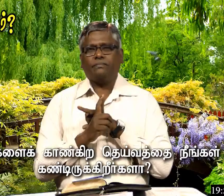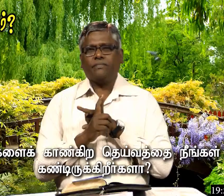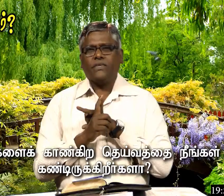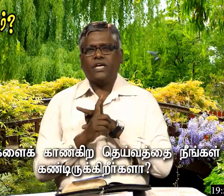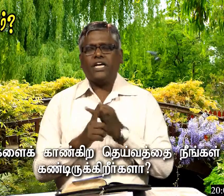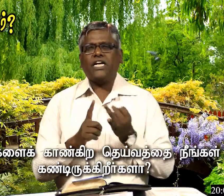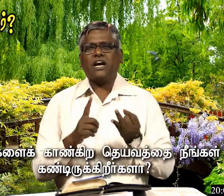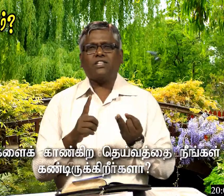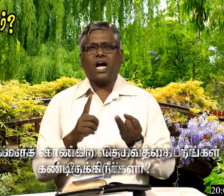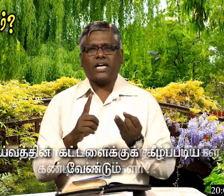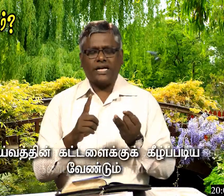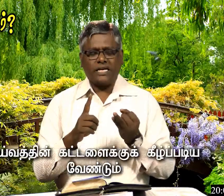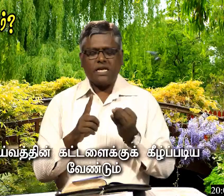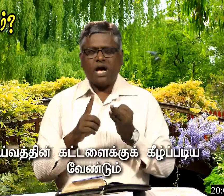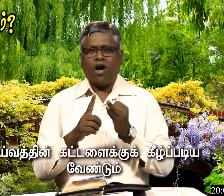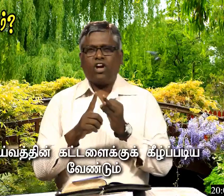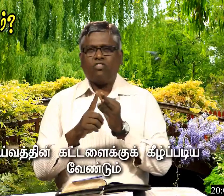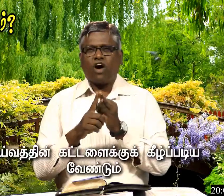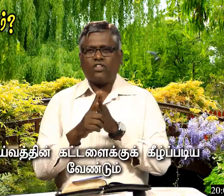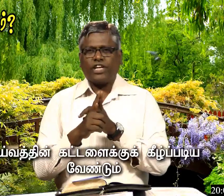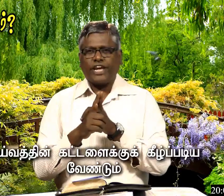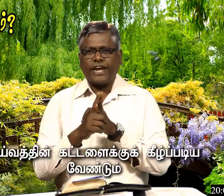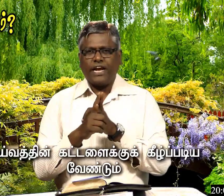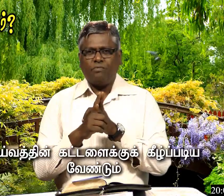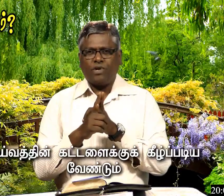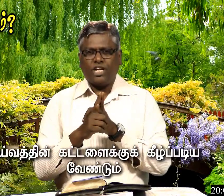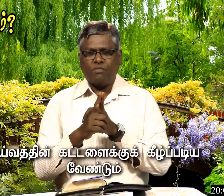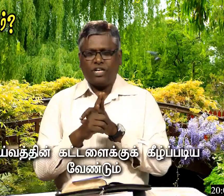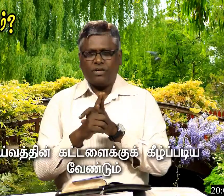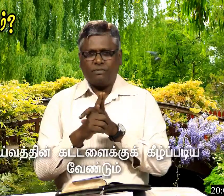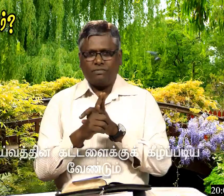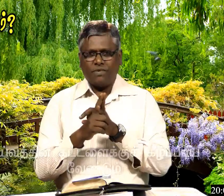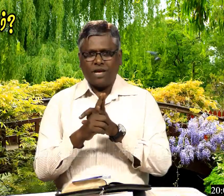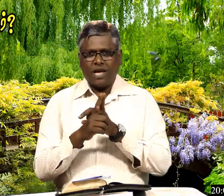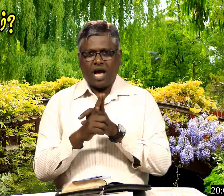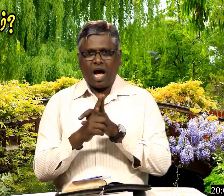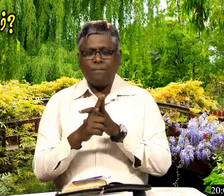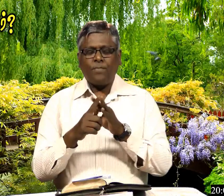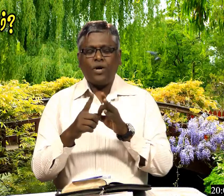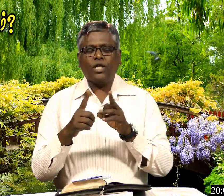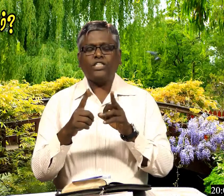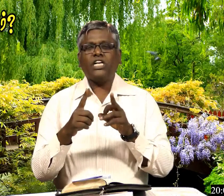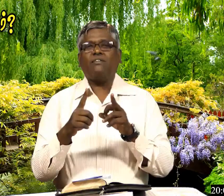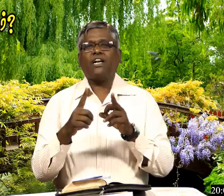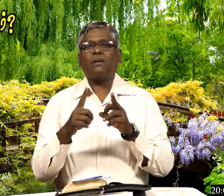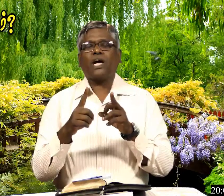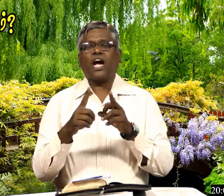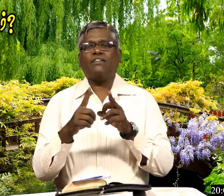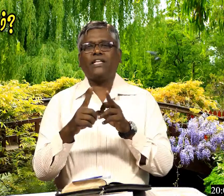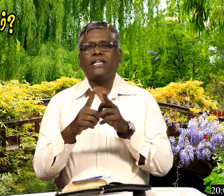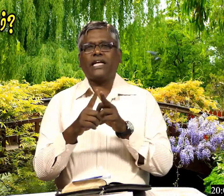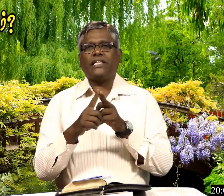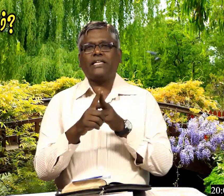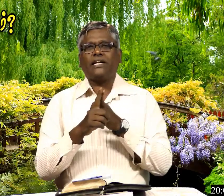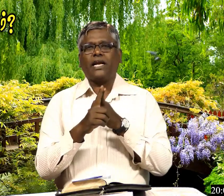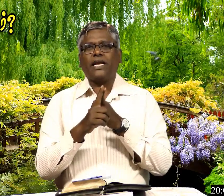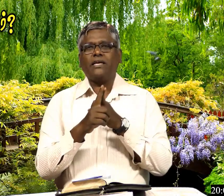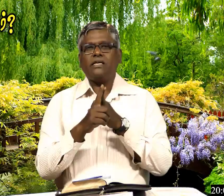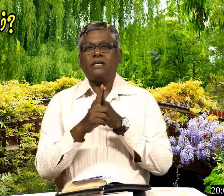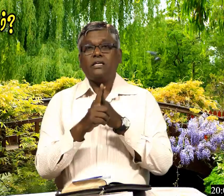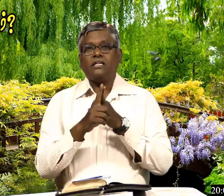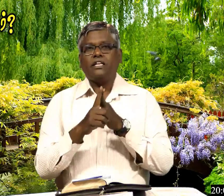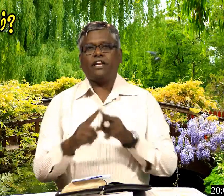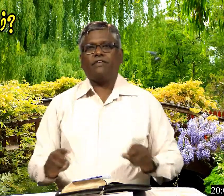வேண்டும், இரண்டாவதாக அவருடைய வார்த்தைக்கு கீழ்ப்படிய வேண்டும். அப்பொழுது அவர் நமக்காய் வைத்திருக்க